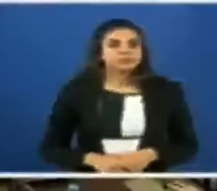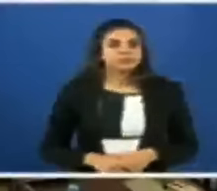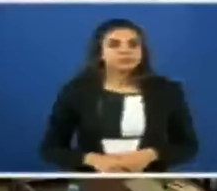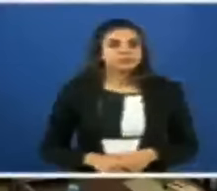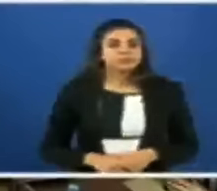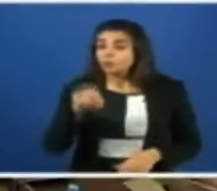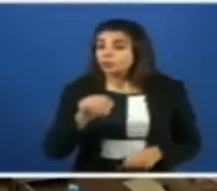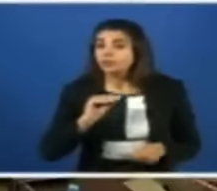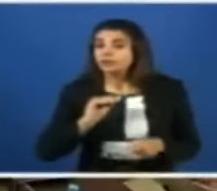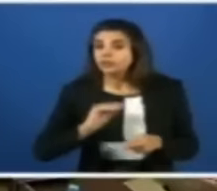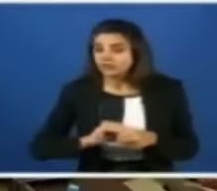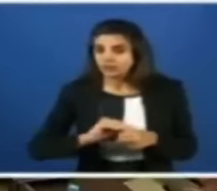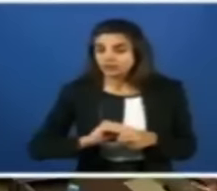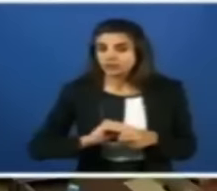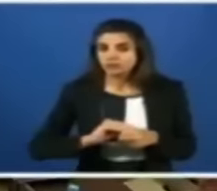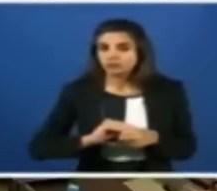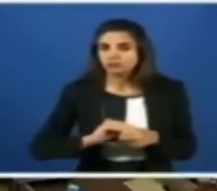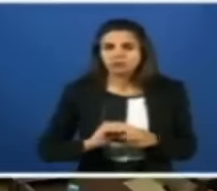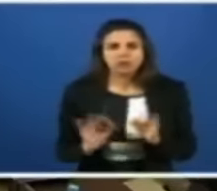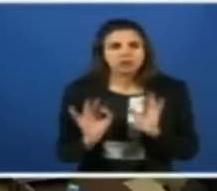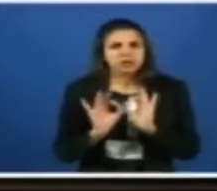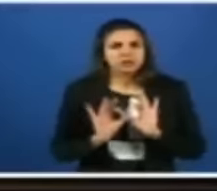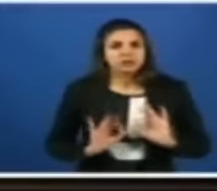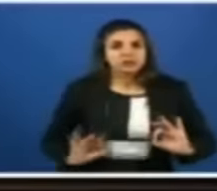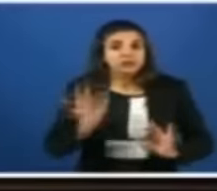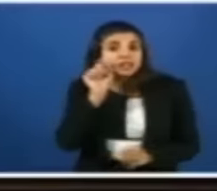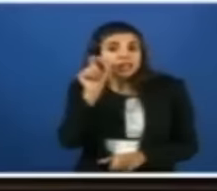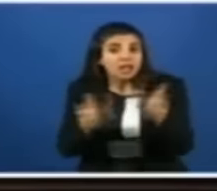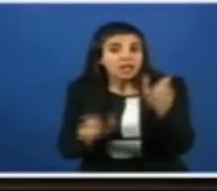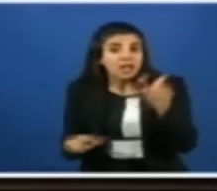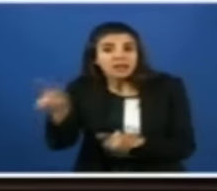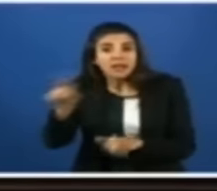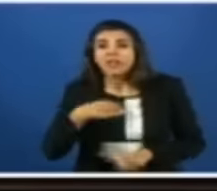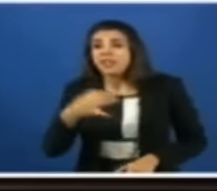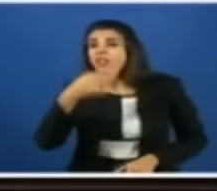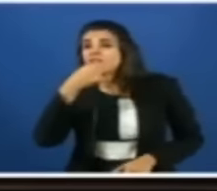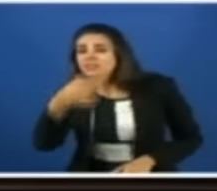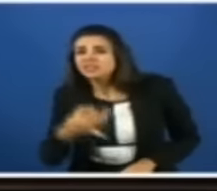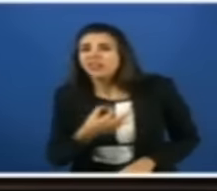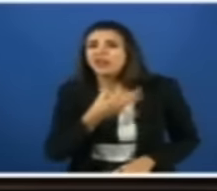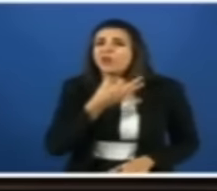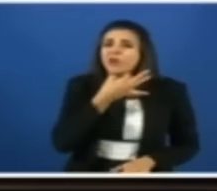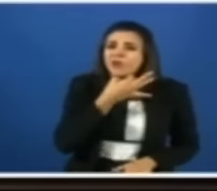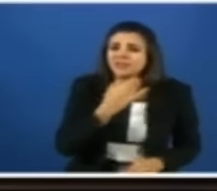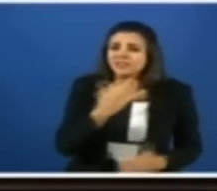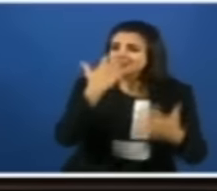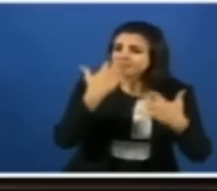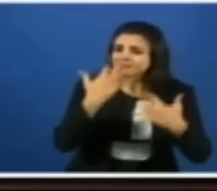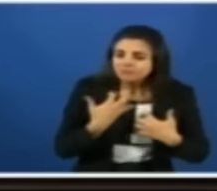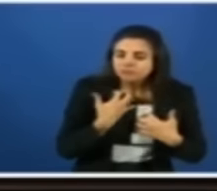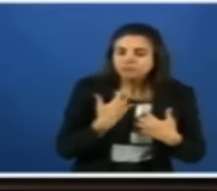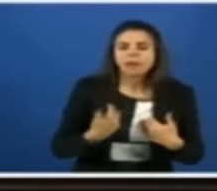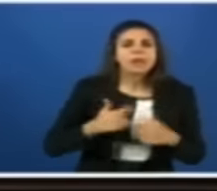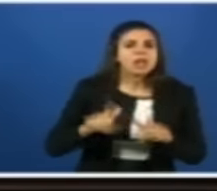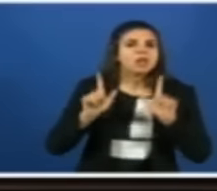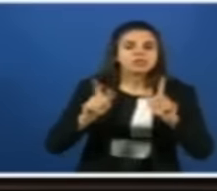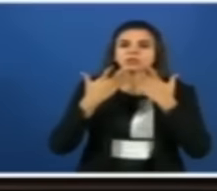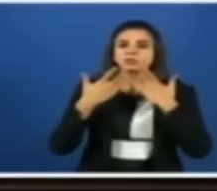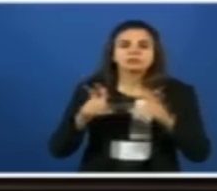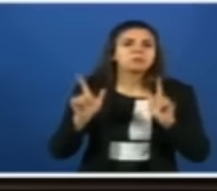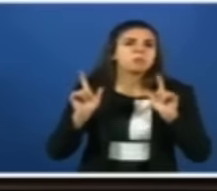Bunun için de hiç kimsenin iznine, icazetine ihtiyacımız